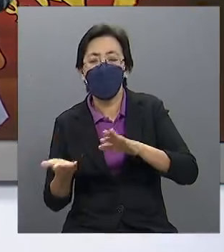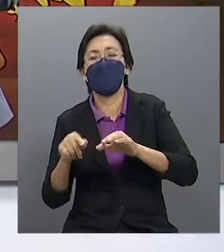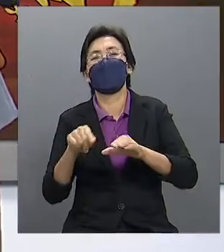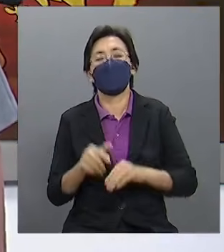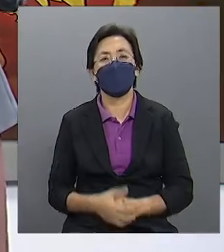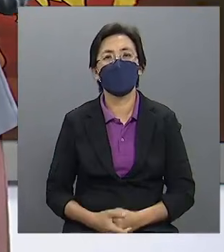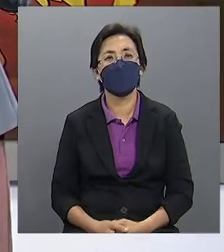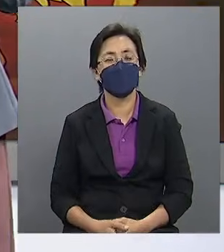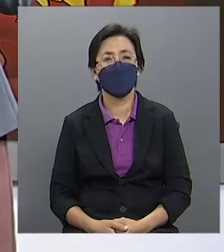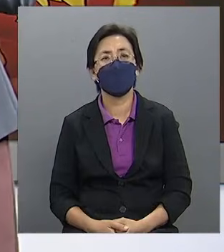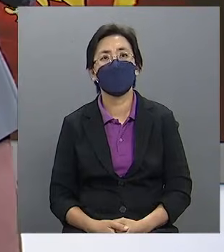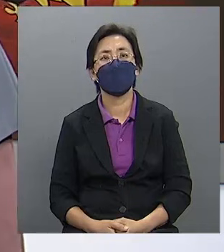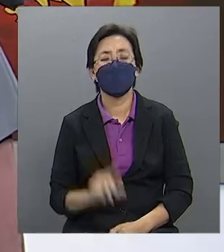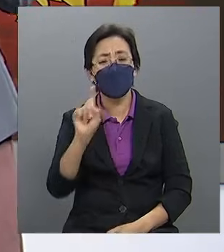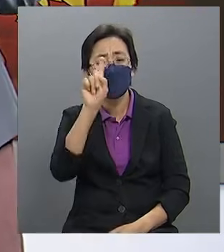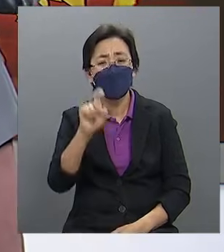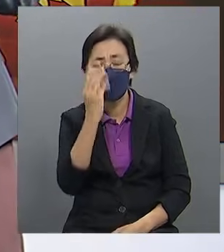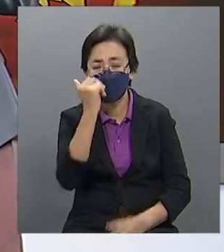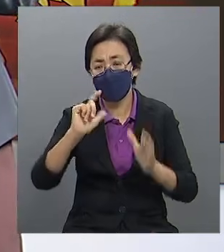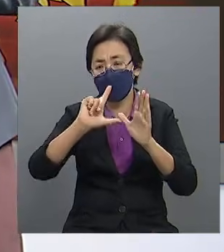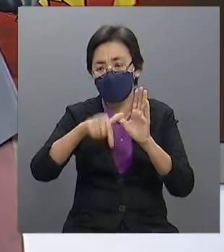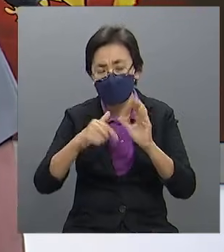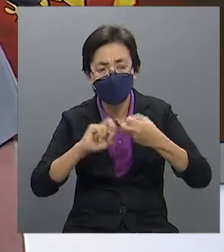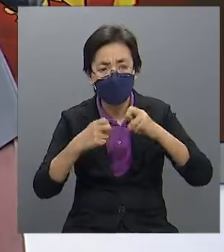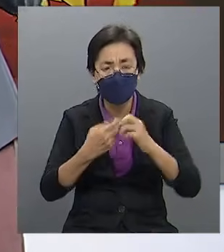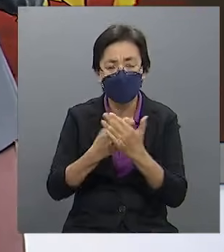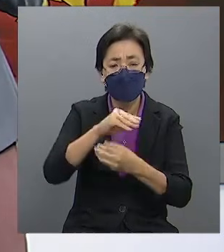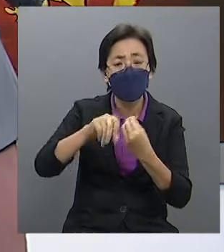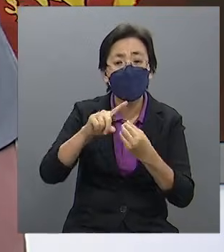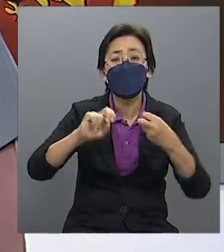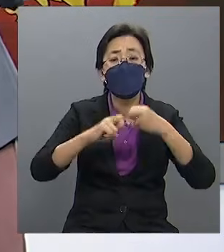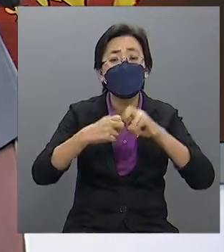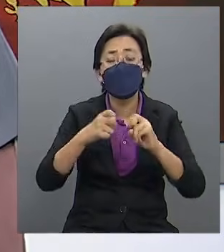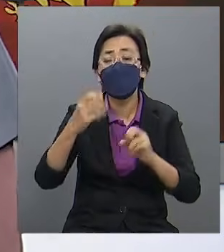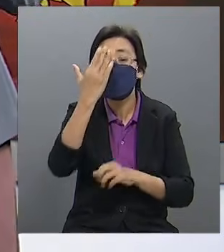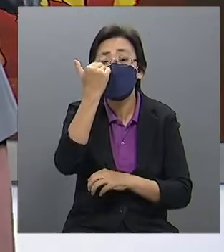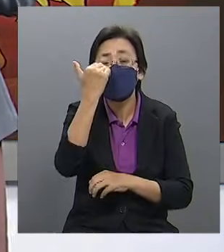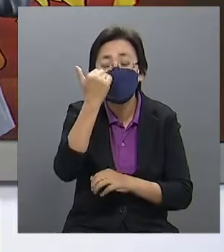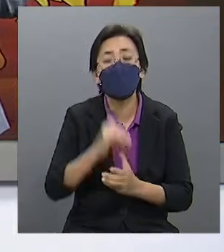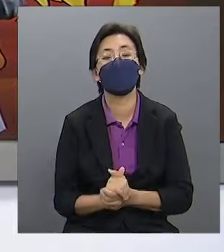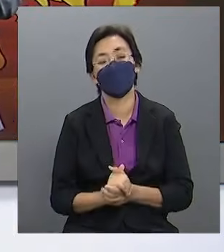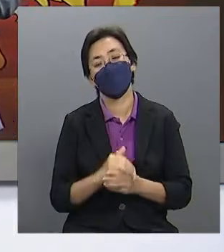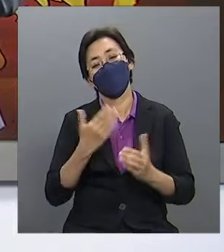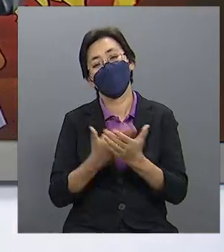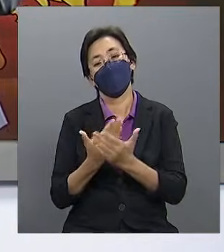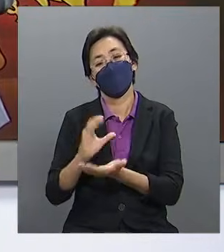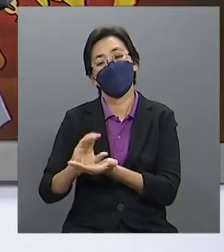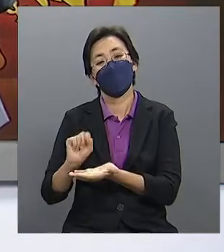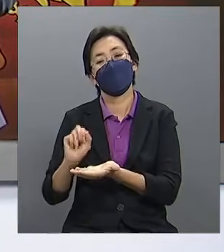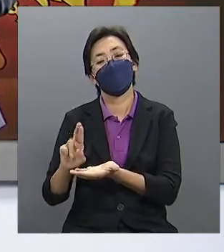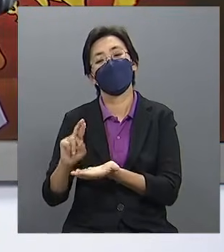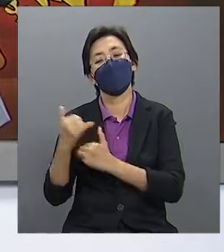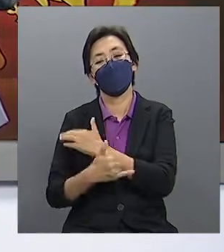คำถามคือทำไมศรีลังกาถึงเผชิญกับปัญหานี้นะคะประเด็นสำคัญอยู่ที่เงินทุนสำรองระหว่างประเทศค่ะเ